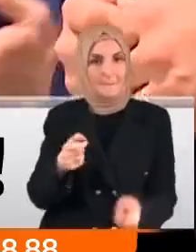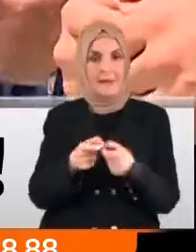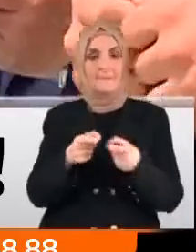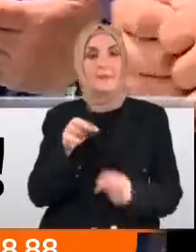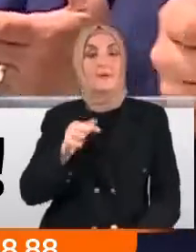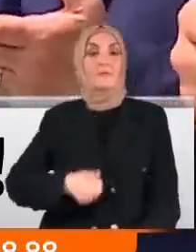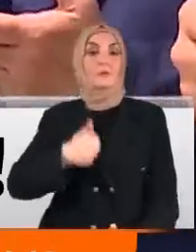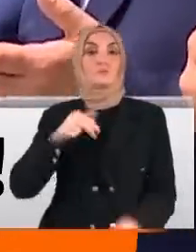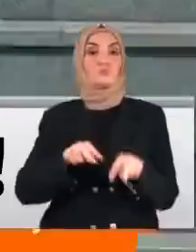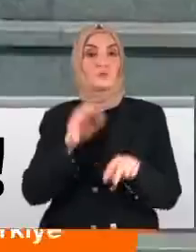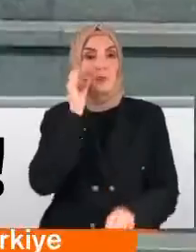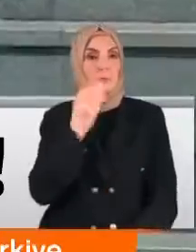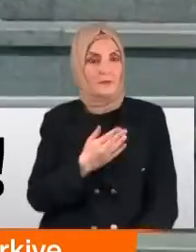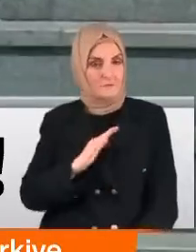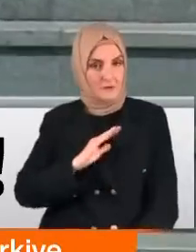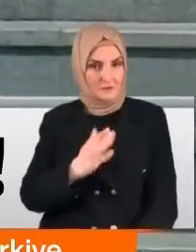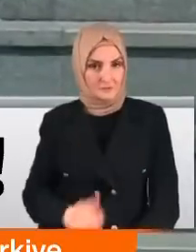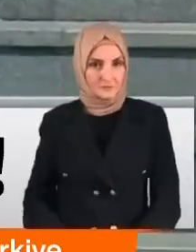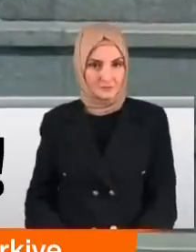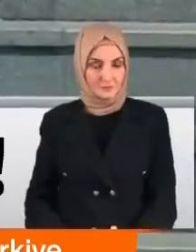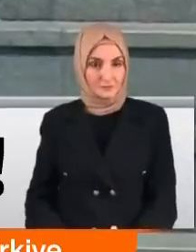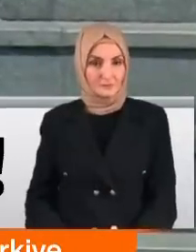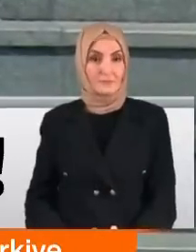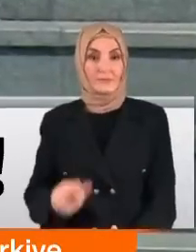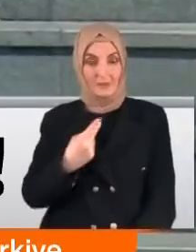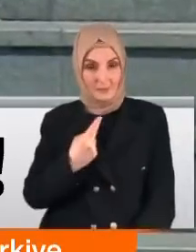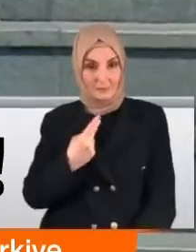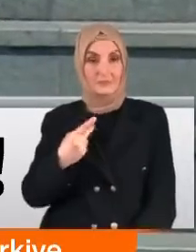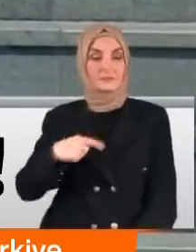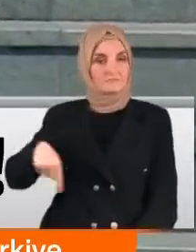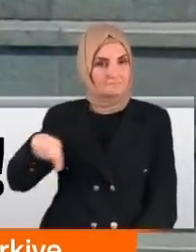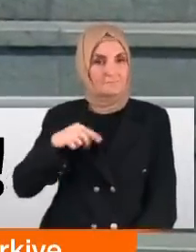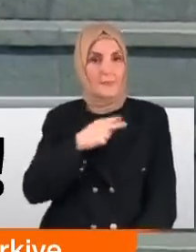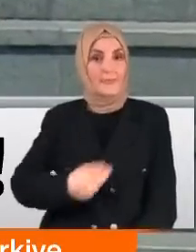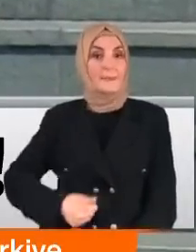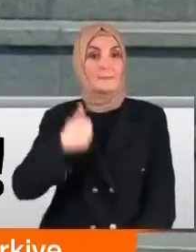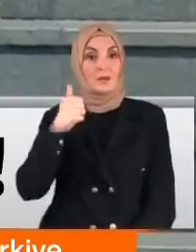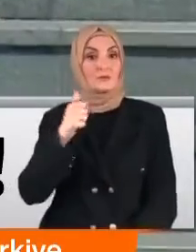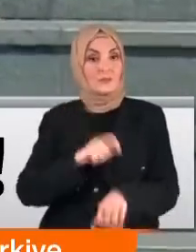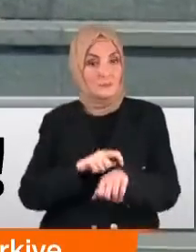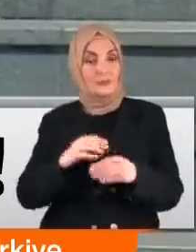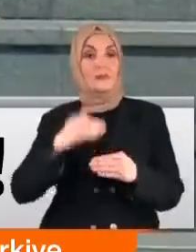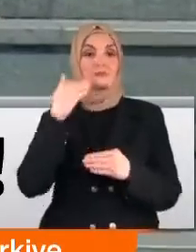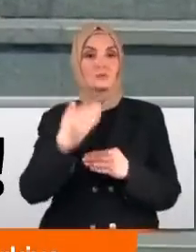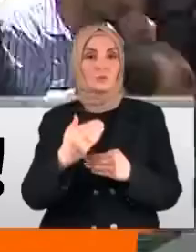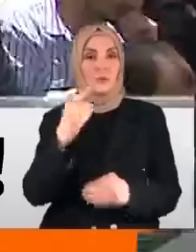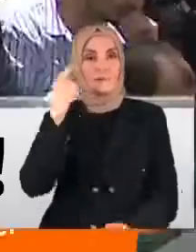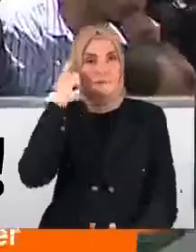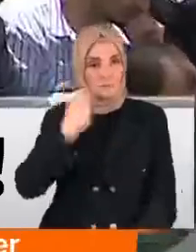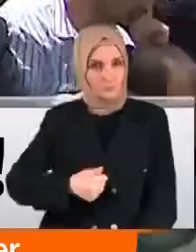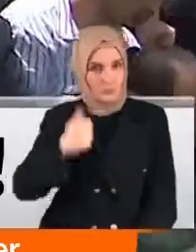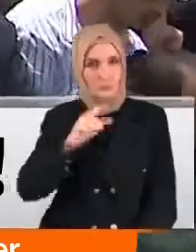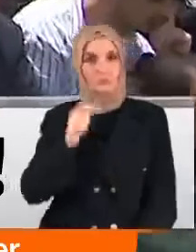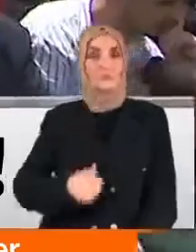Başkanı Mustafa Destici de vardı. Bizim de belediye başkanlığından itibaren başbakanlık ve cumhurbaşkanlığı